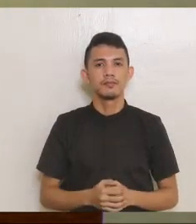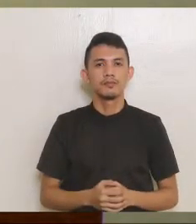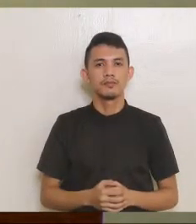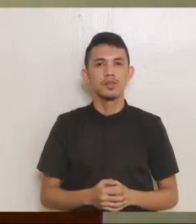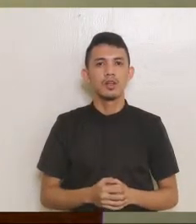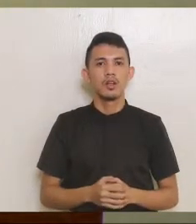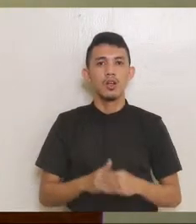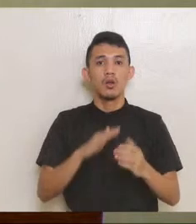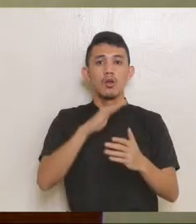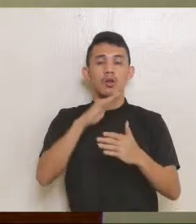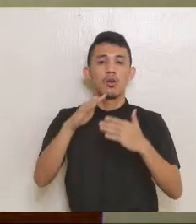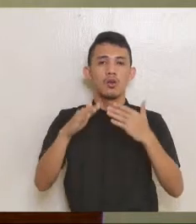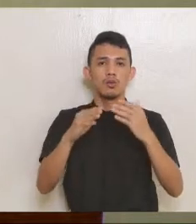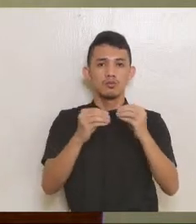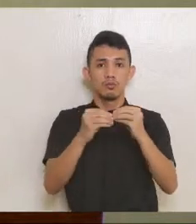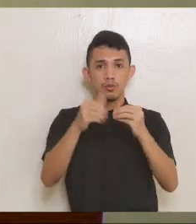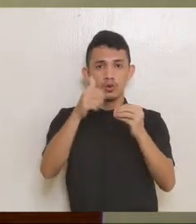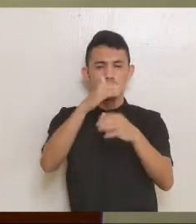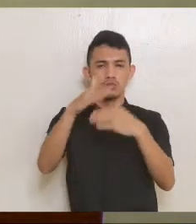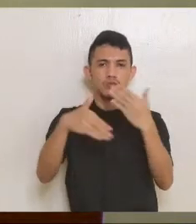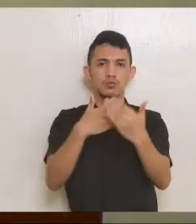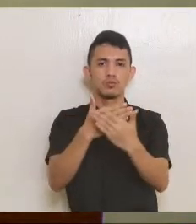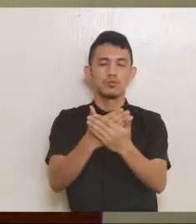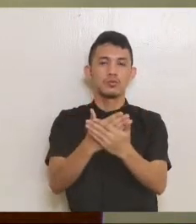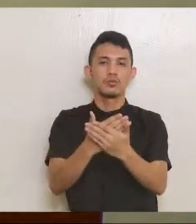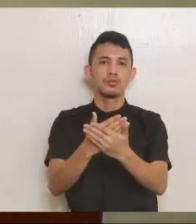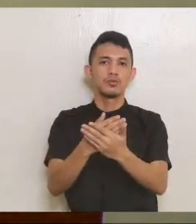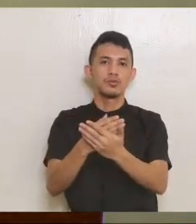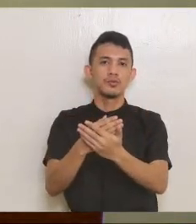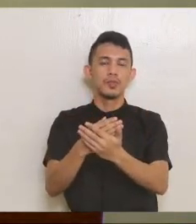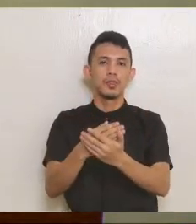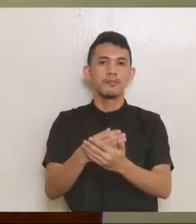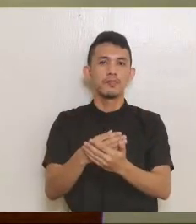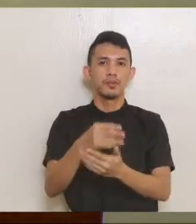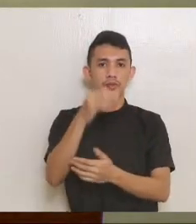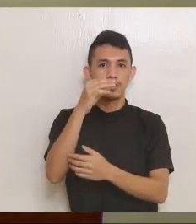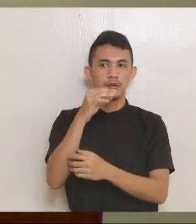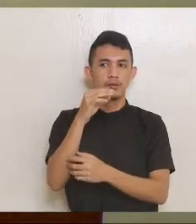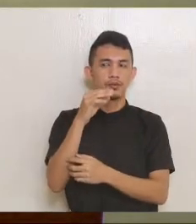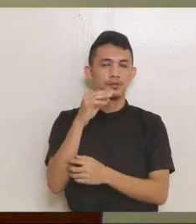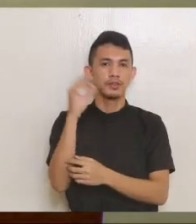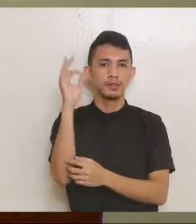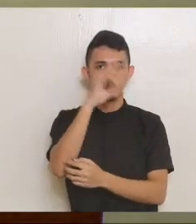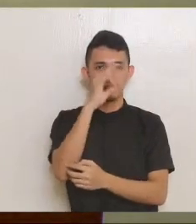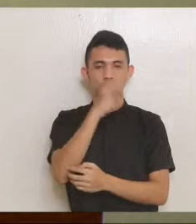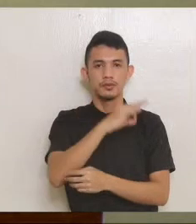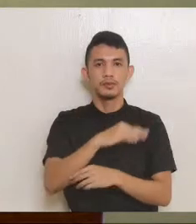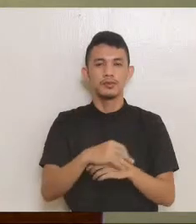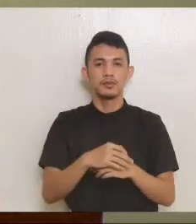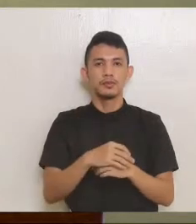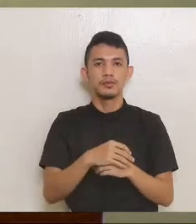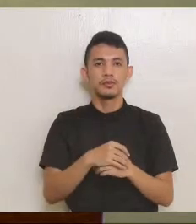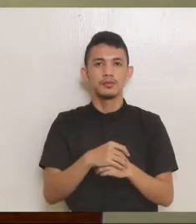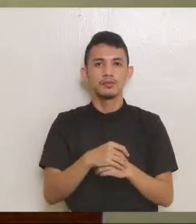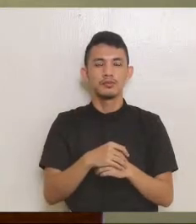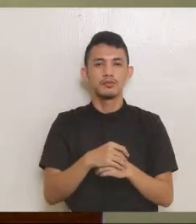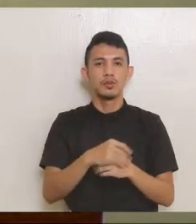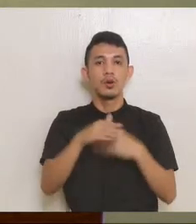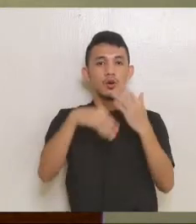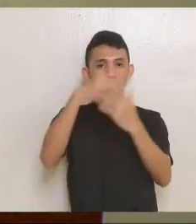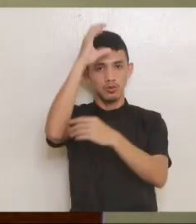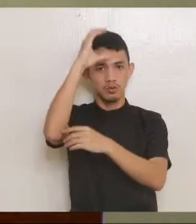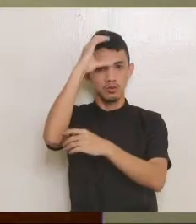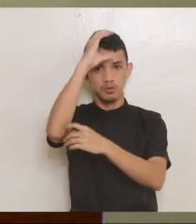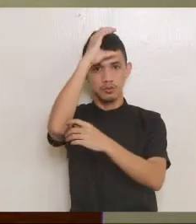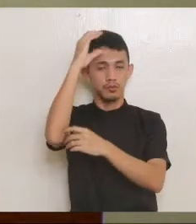daw mga Filipino nahimong mga Katoliko kay ang atong mga kinikanan,